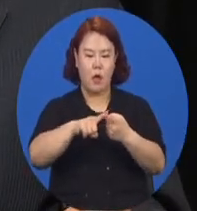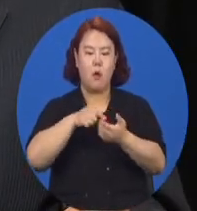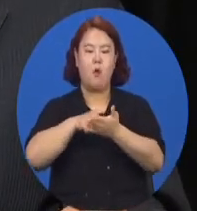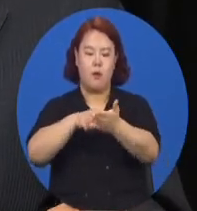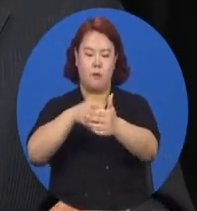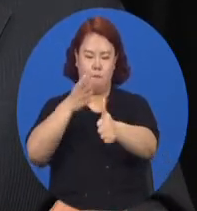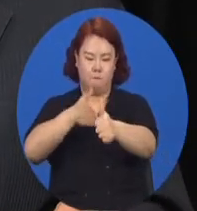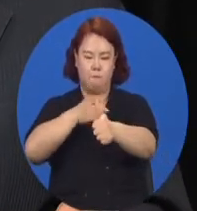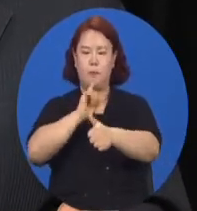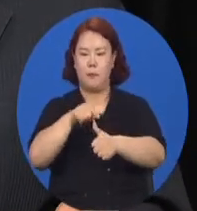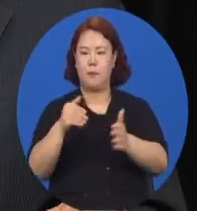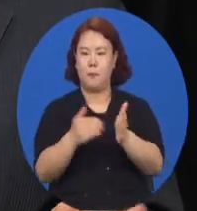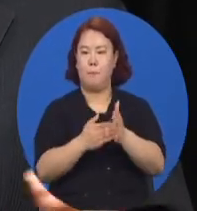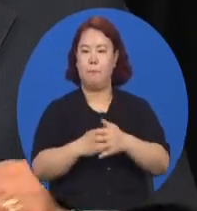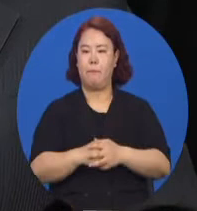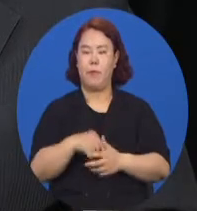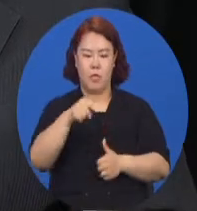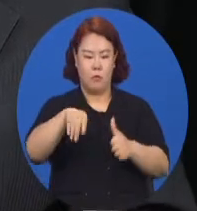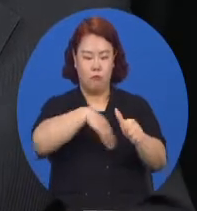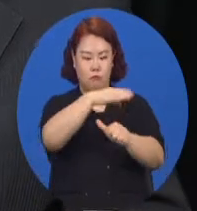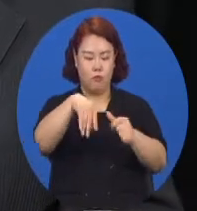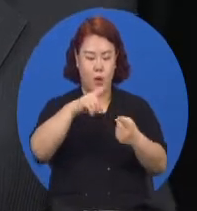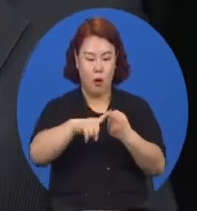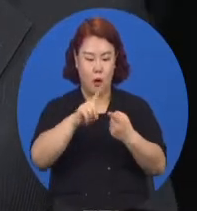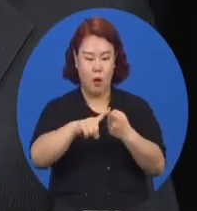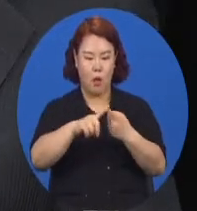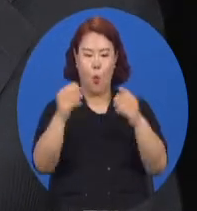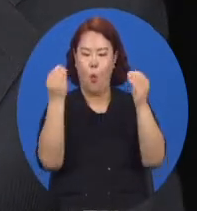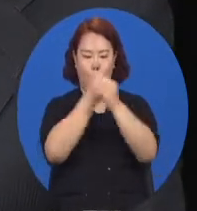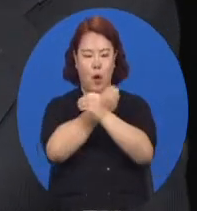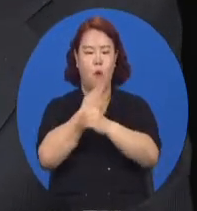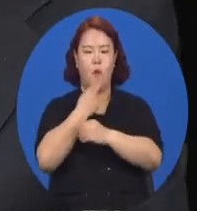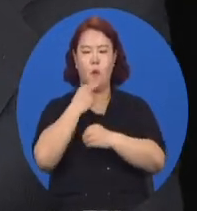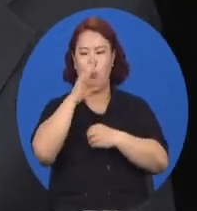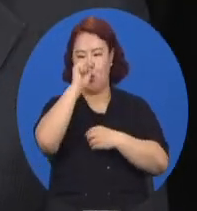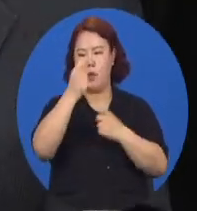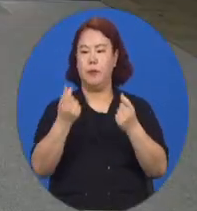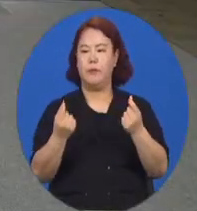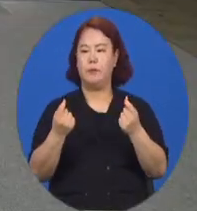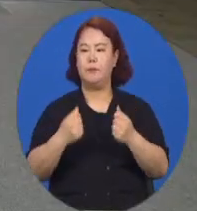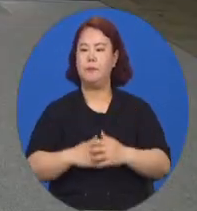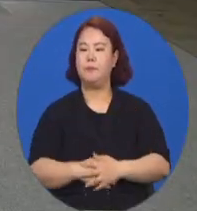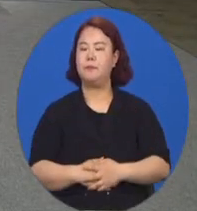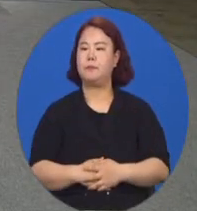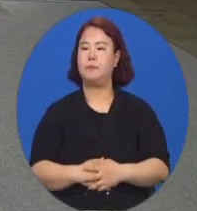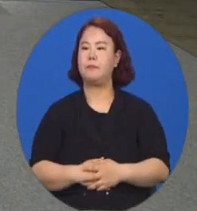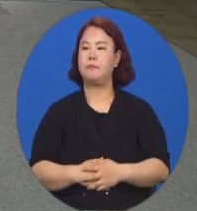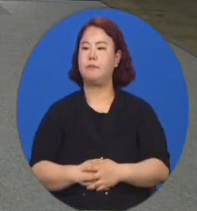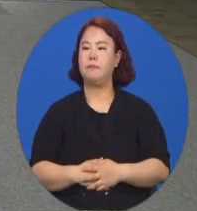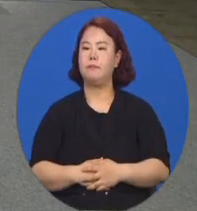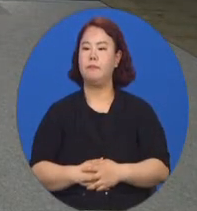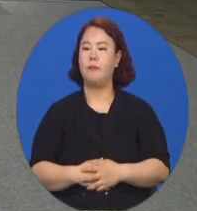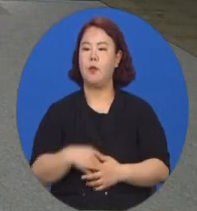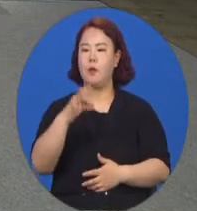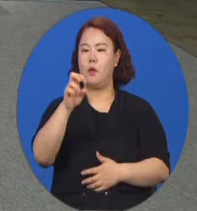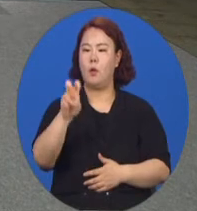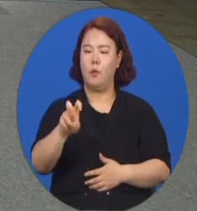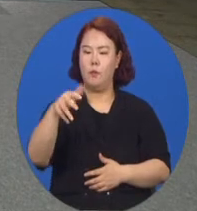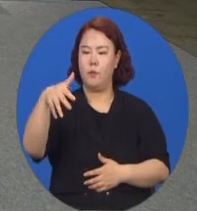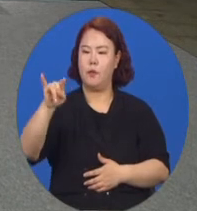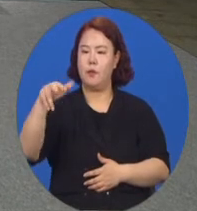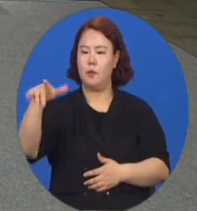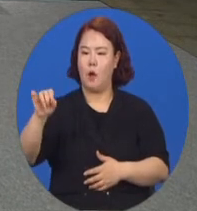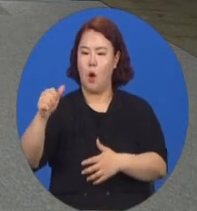이 문제는 큰 오해나 이런 것이 없었으면 좋겠습니다. 네, 자 이렇게 엄재창 후보자